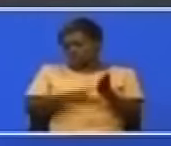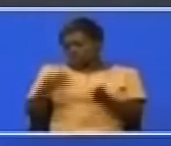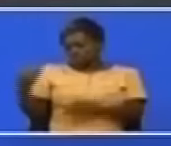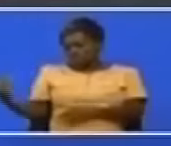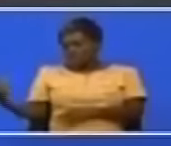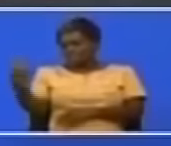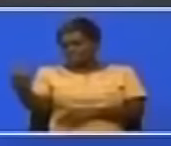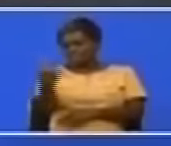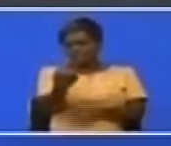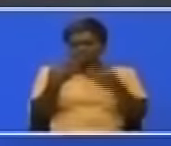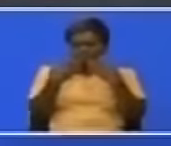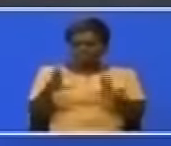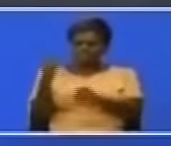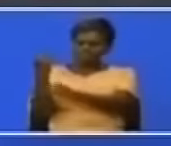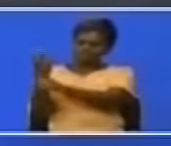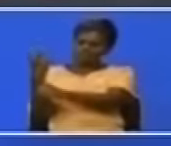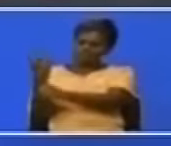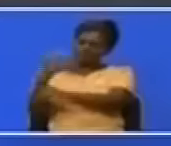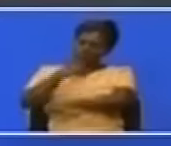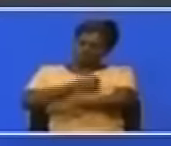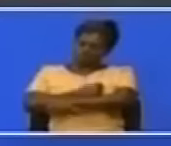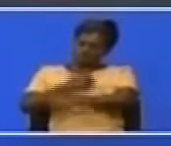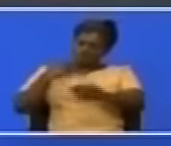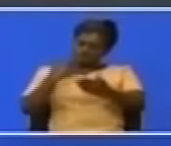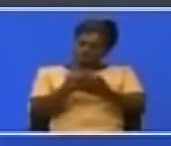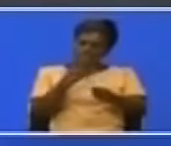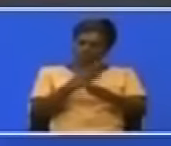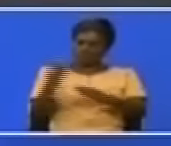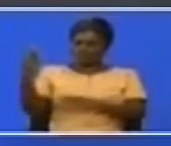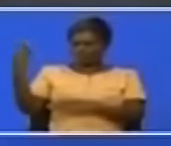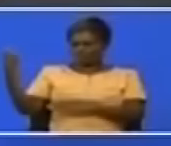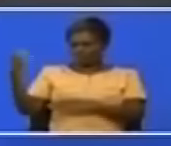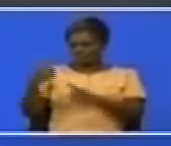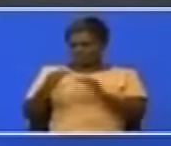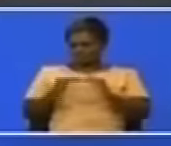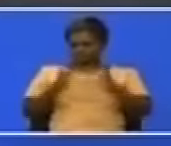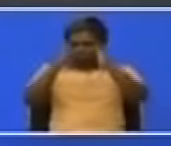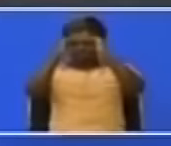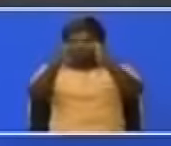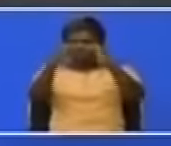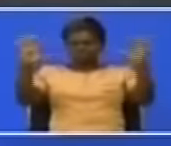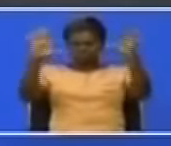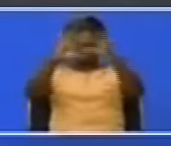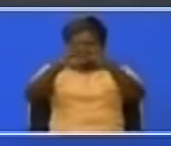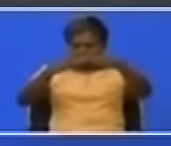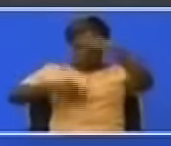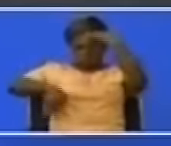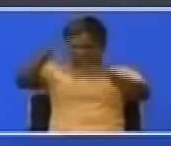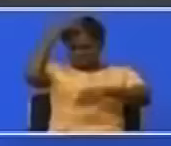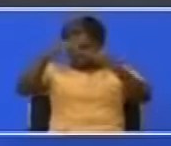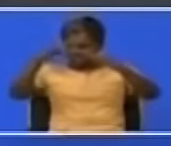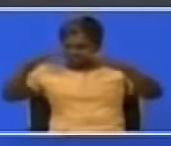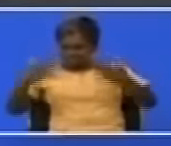aweze kumaliza shule ya sekondari, amalize mpaka kidato cha 4. Kutoka pale aingie chuo kikuu au